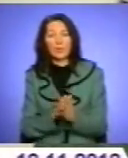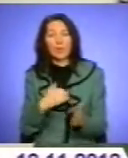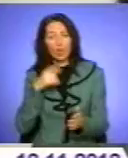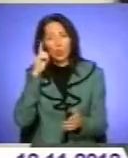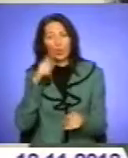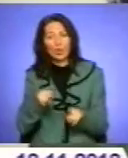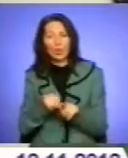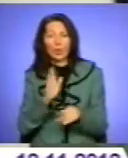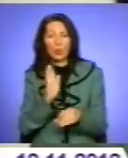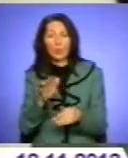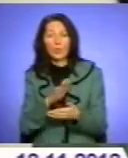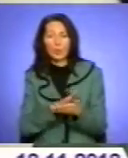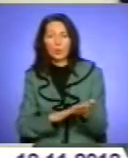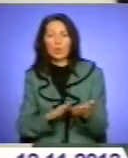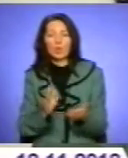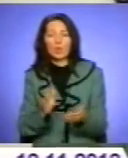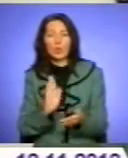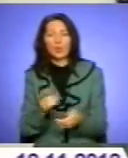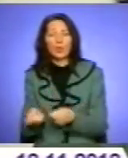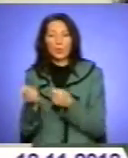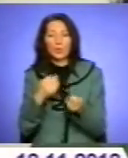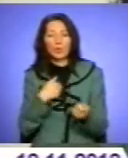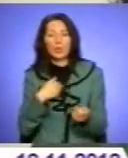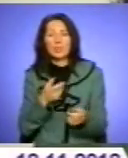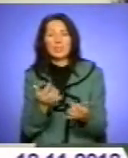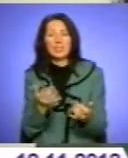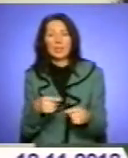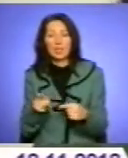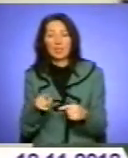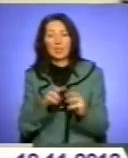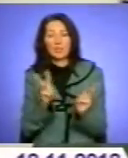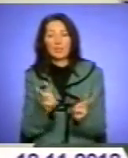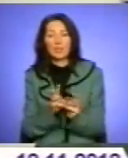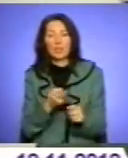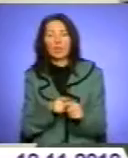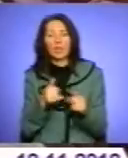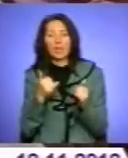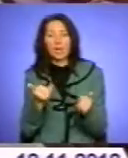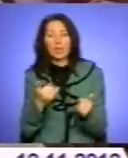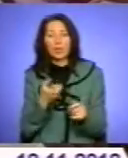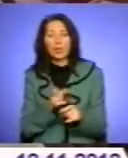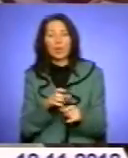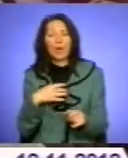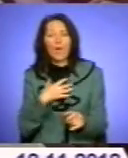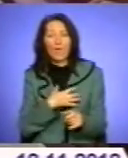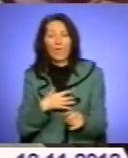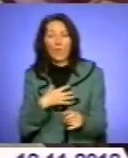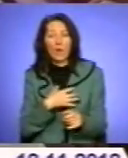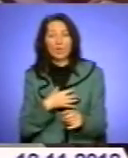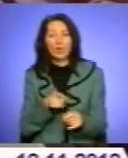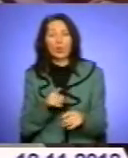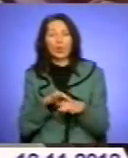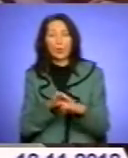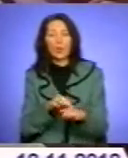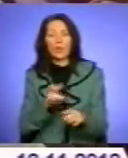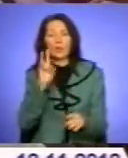і далі продовжуватися, і буде до нас привозити ще якісь святині. Ну, це для нас дуже важливо. Тут провели божественну літургію, а